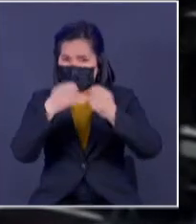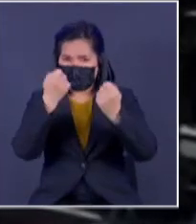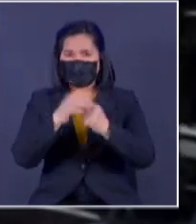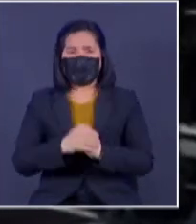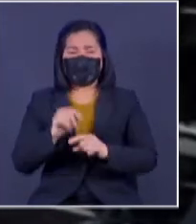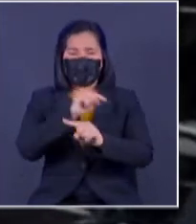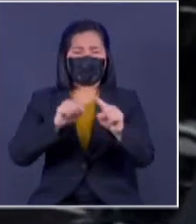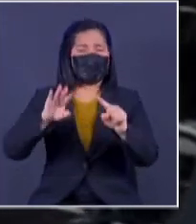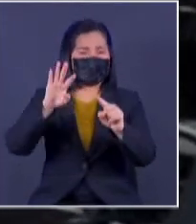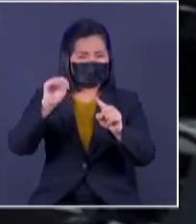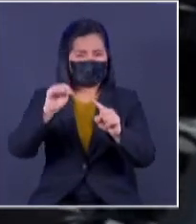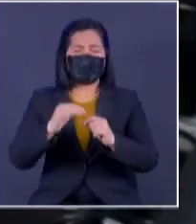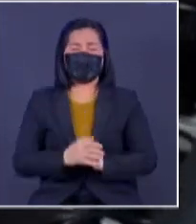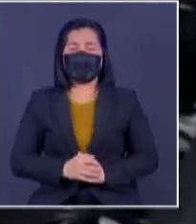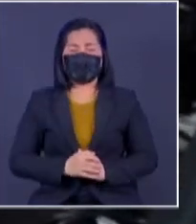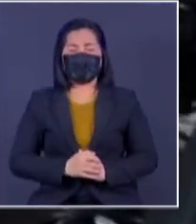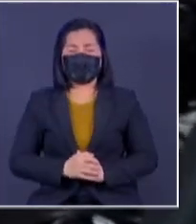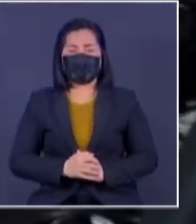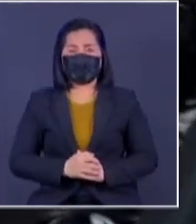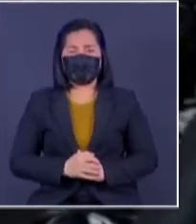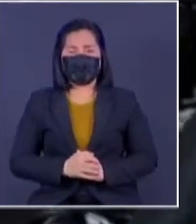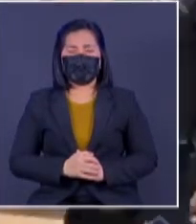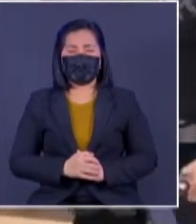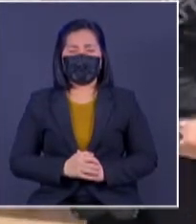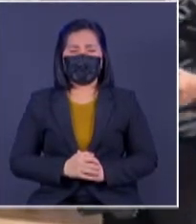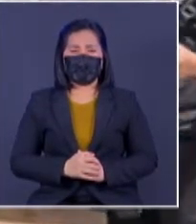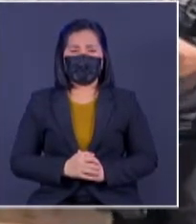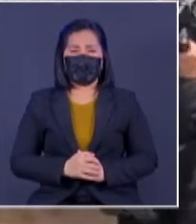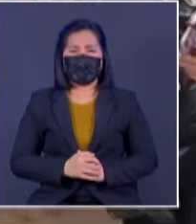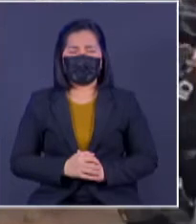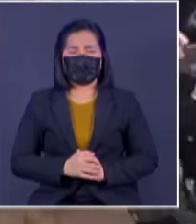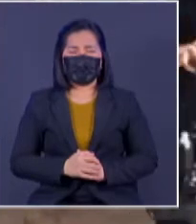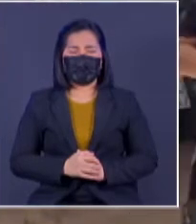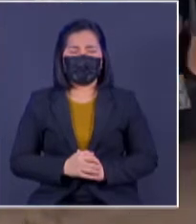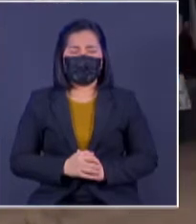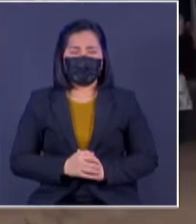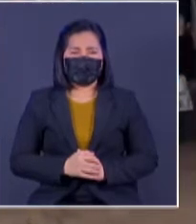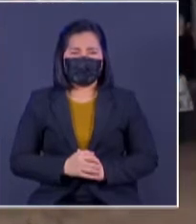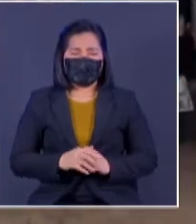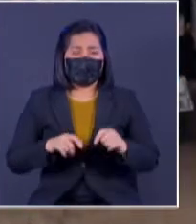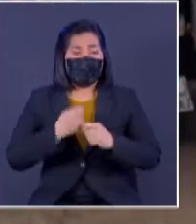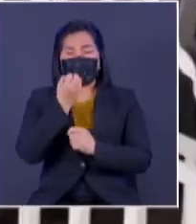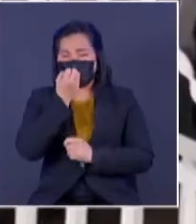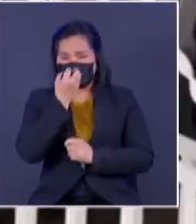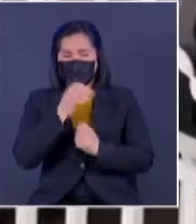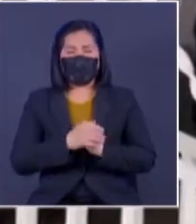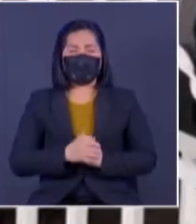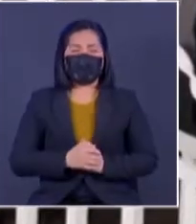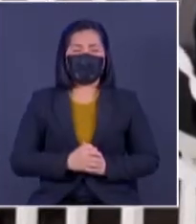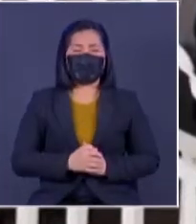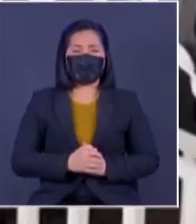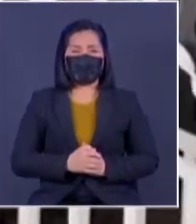ย40%ของจำนวนเงินที่กู้กับครึ่งนึงนะครับถูกหักไปก่อนเลยถือเป็นดอก